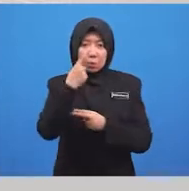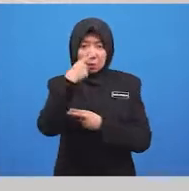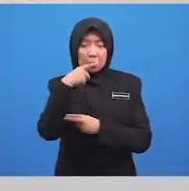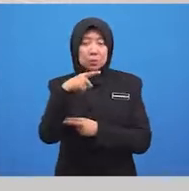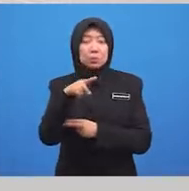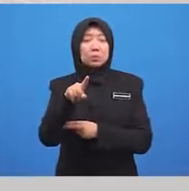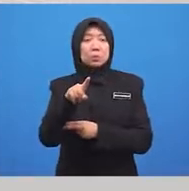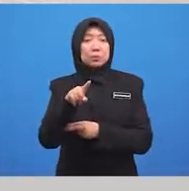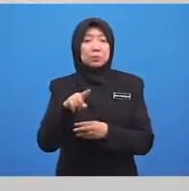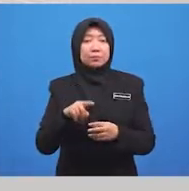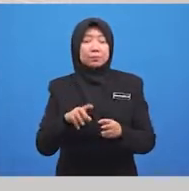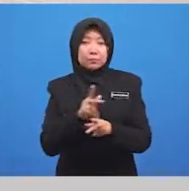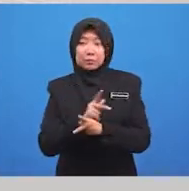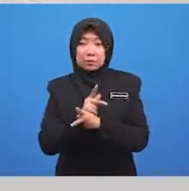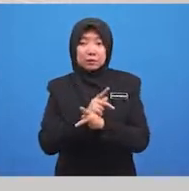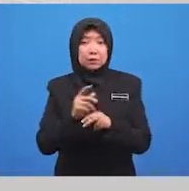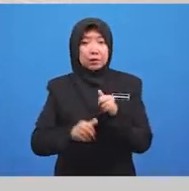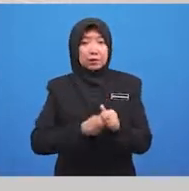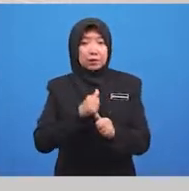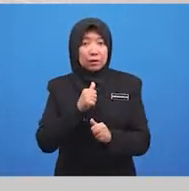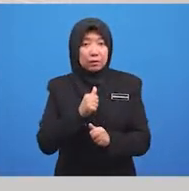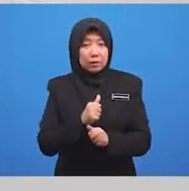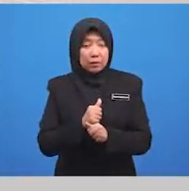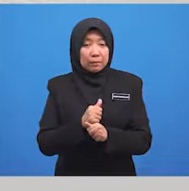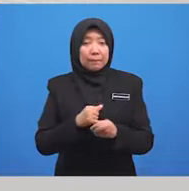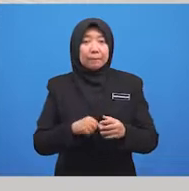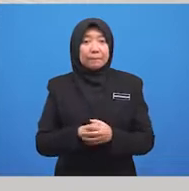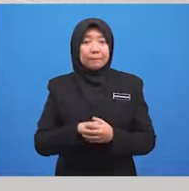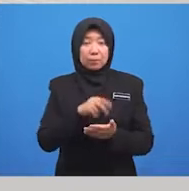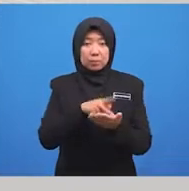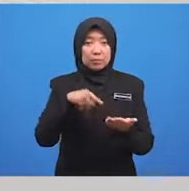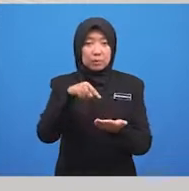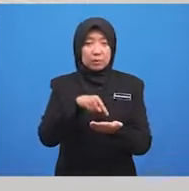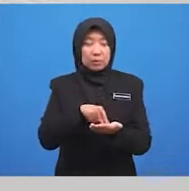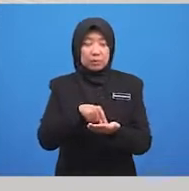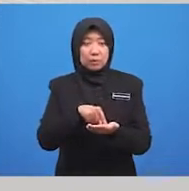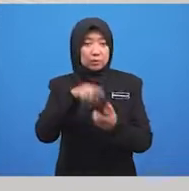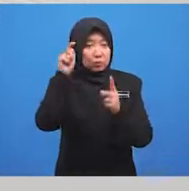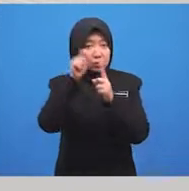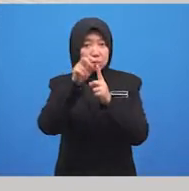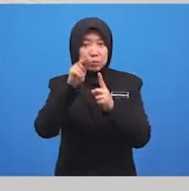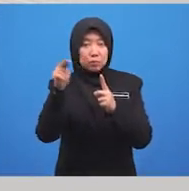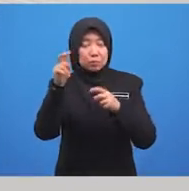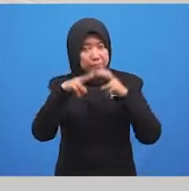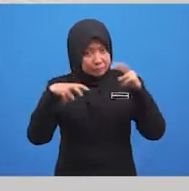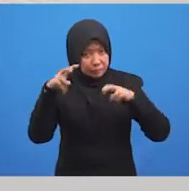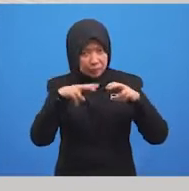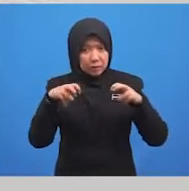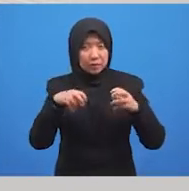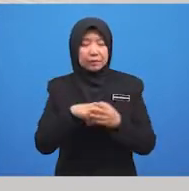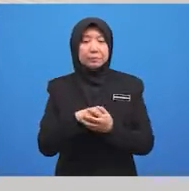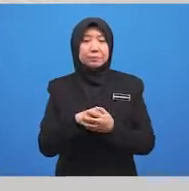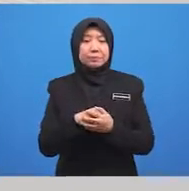melestarikan alam sekitar. Pusat konservasi ditubuhkan untuk tujuan penyelidikan,